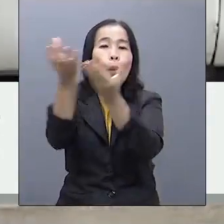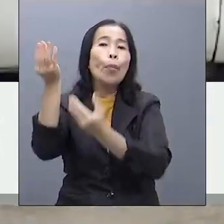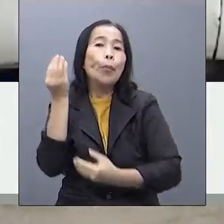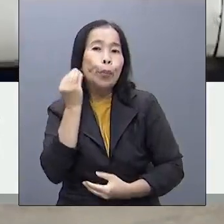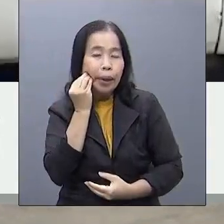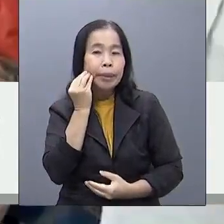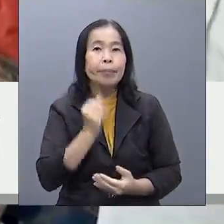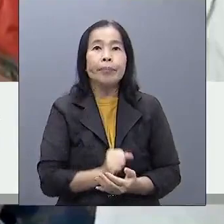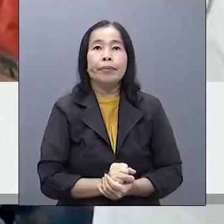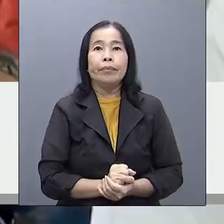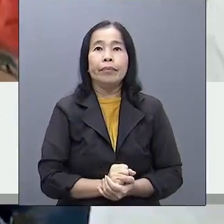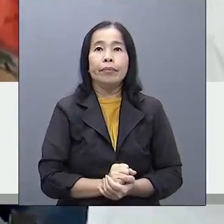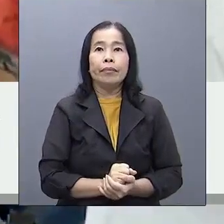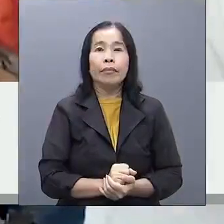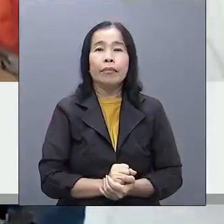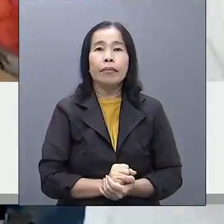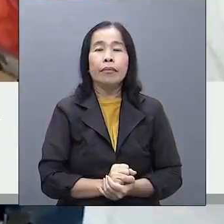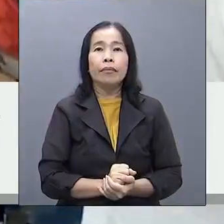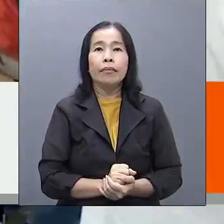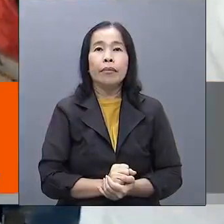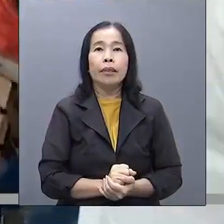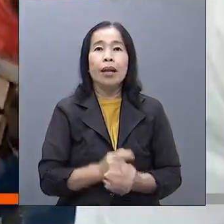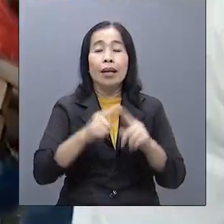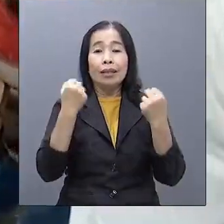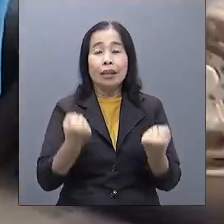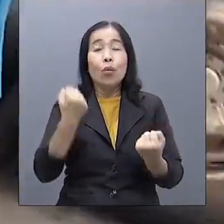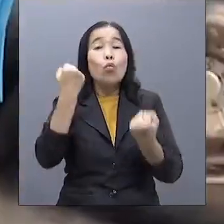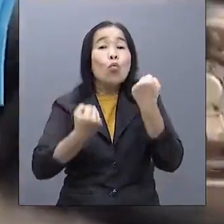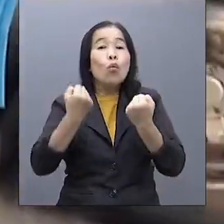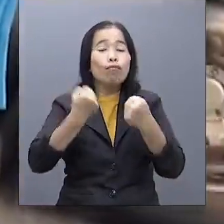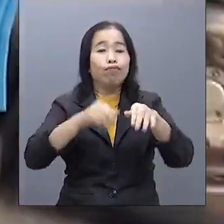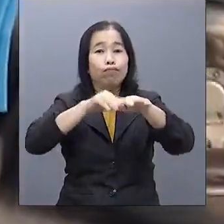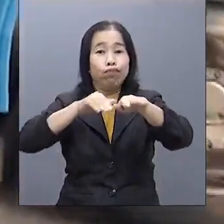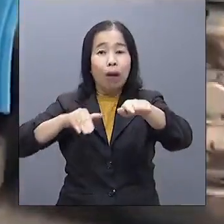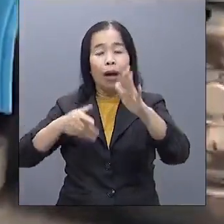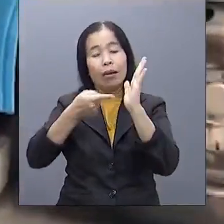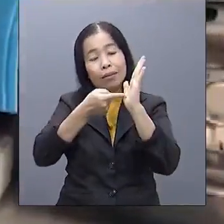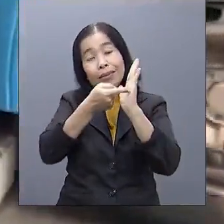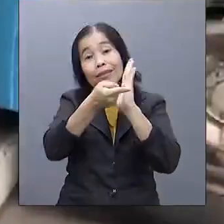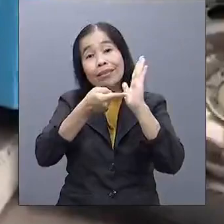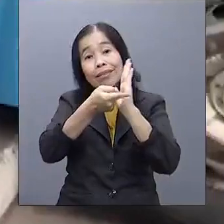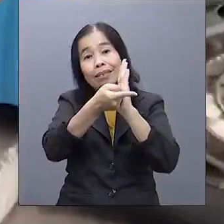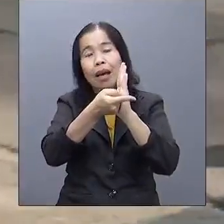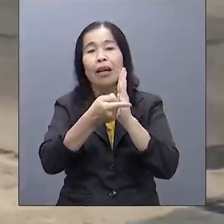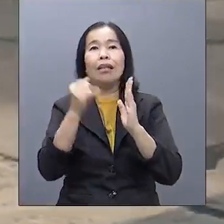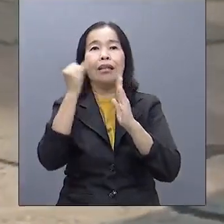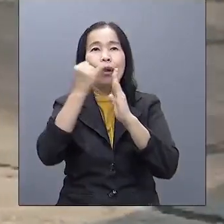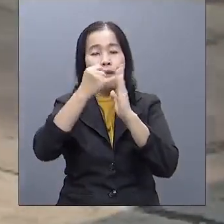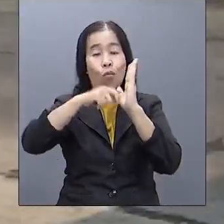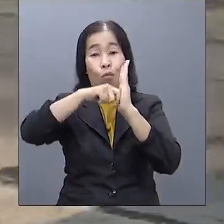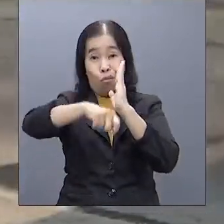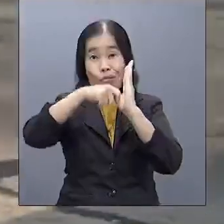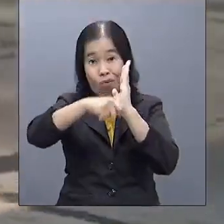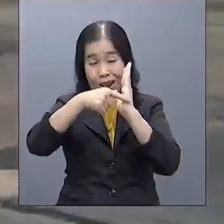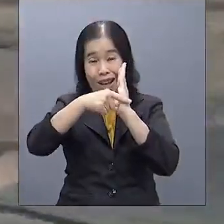สงกรานต์ปีนี้ในขณะที่สภาพการจราจรบนถนนมิตรภาพในเขตจังหวัดนครราชสีมาช่วง